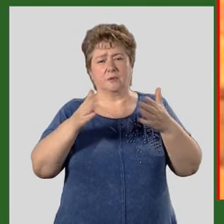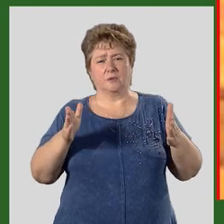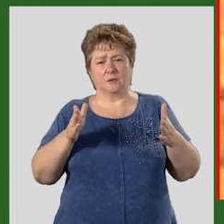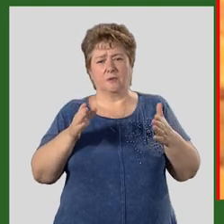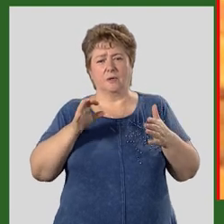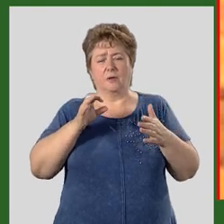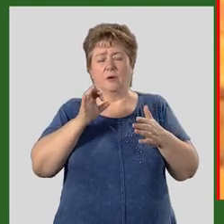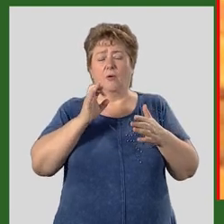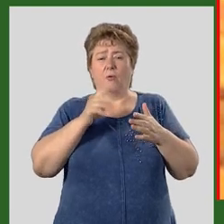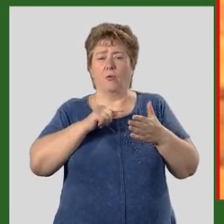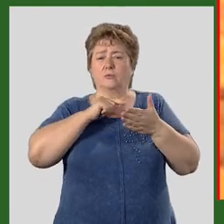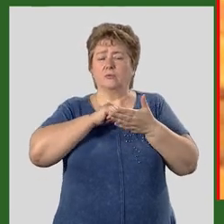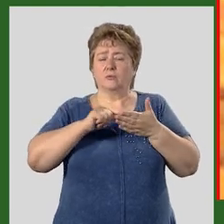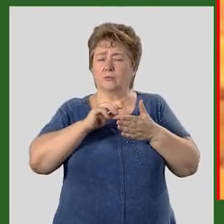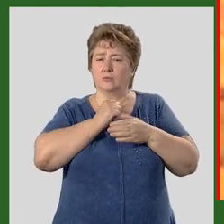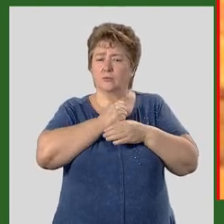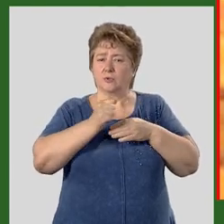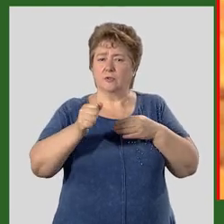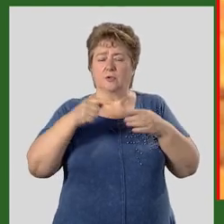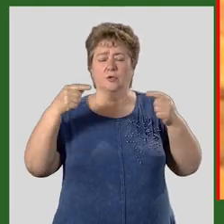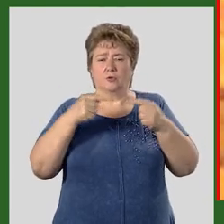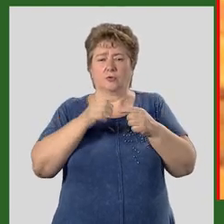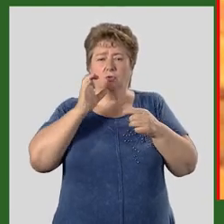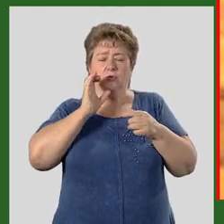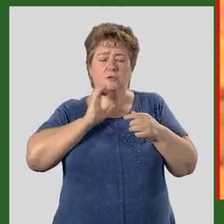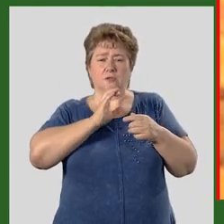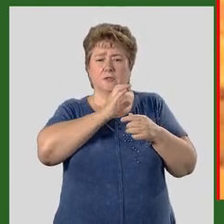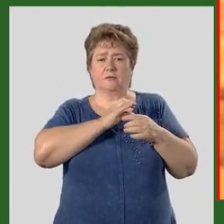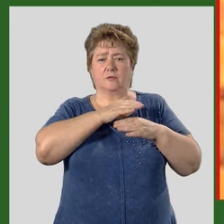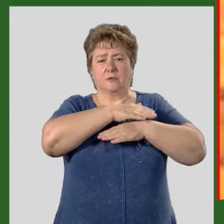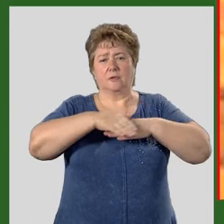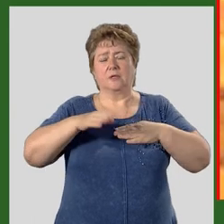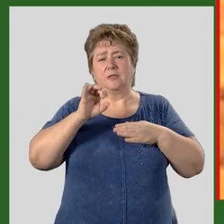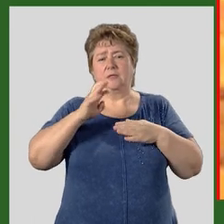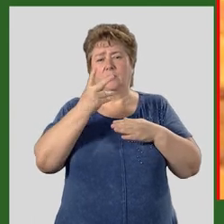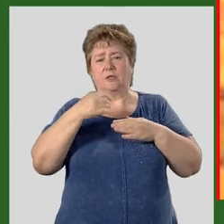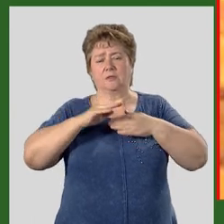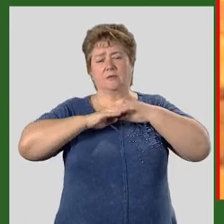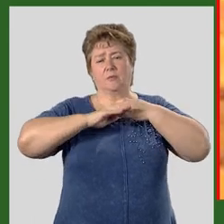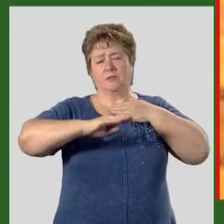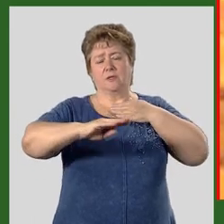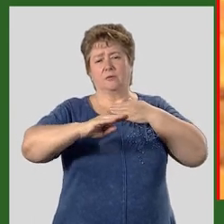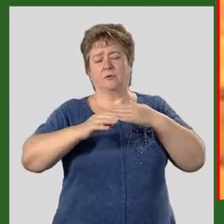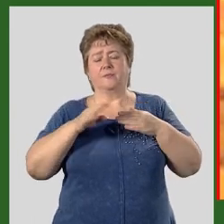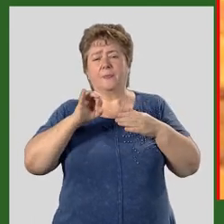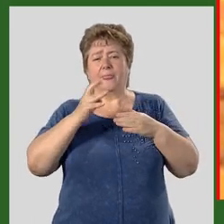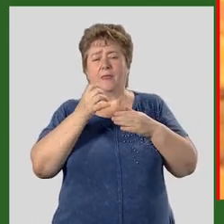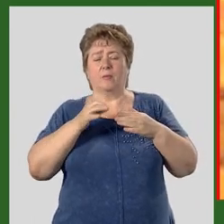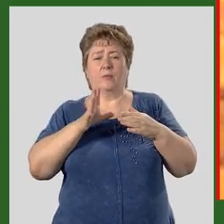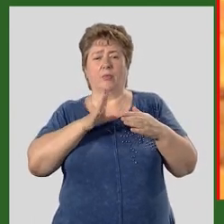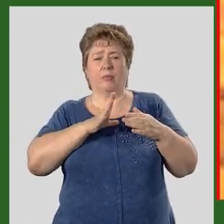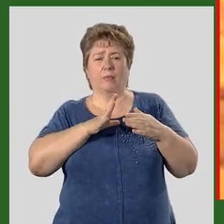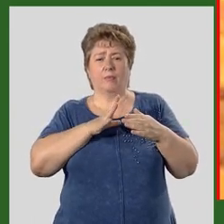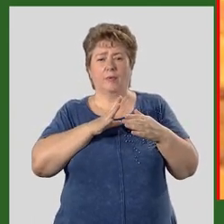открытиями. Он установил точно северную границу Тибетского плоскогорья. Тибет